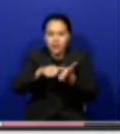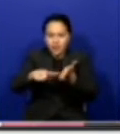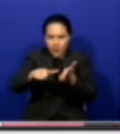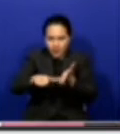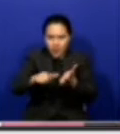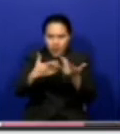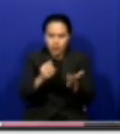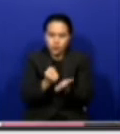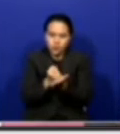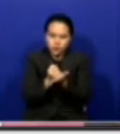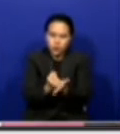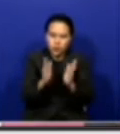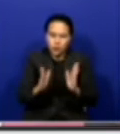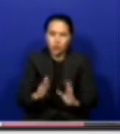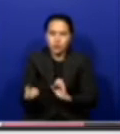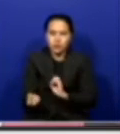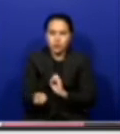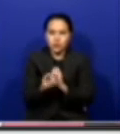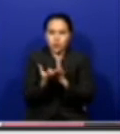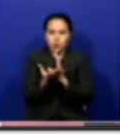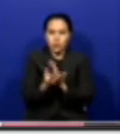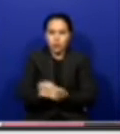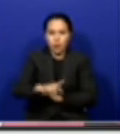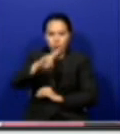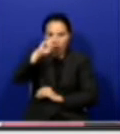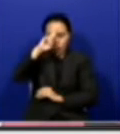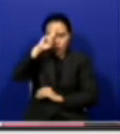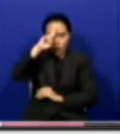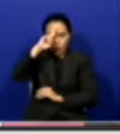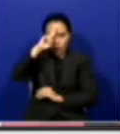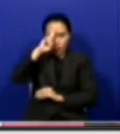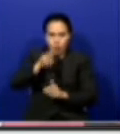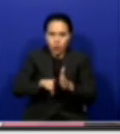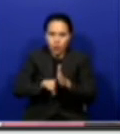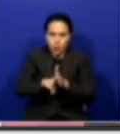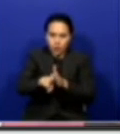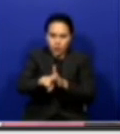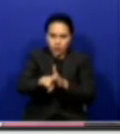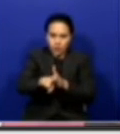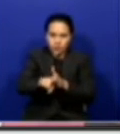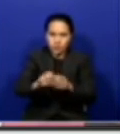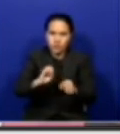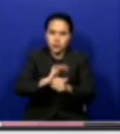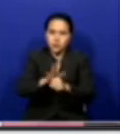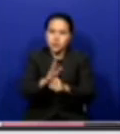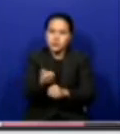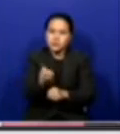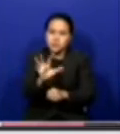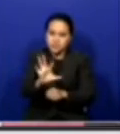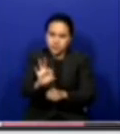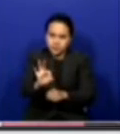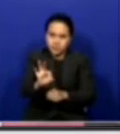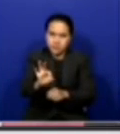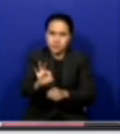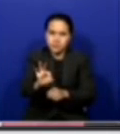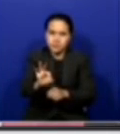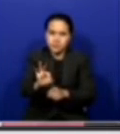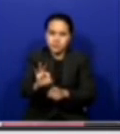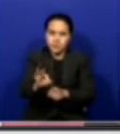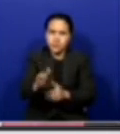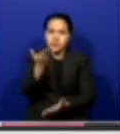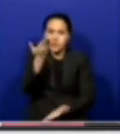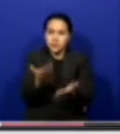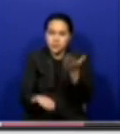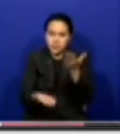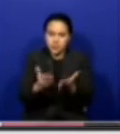บจากการระบาดของโรคติดเชื้อไวรัสโควิด-19 รวมทั้งกรณีที่มีเหตุฉุกเ